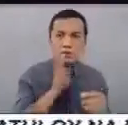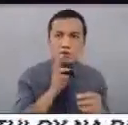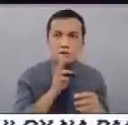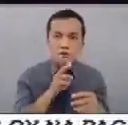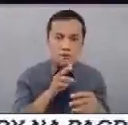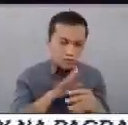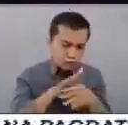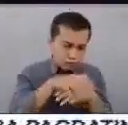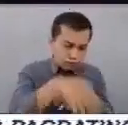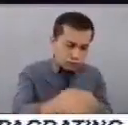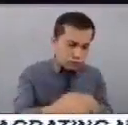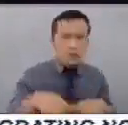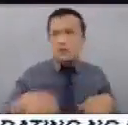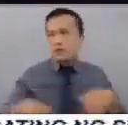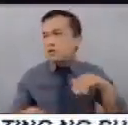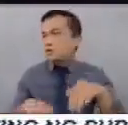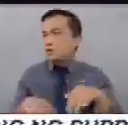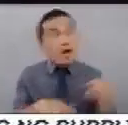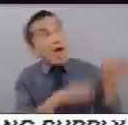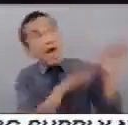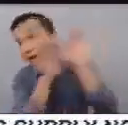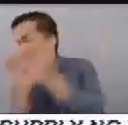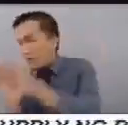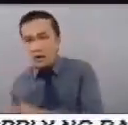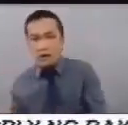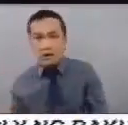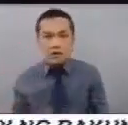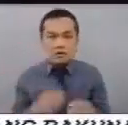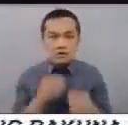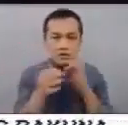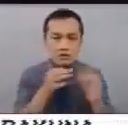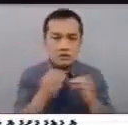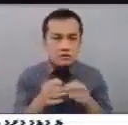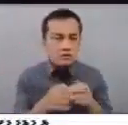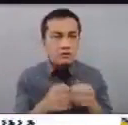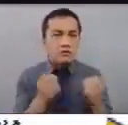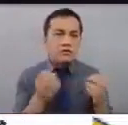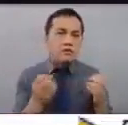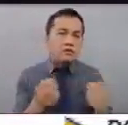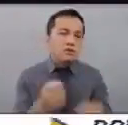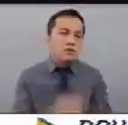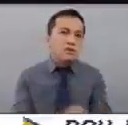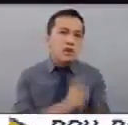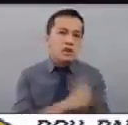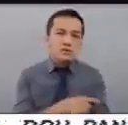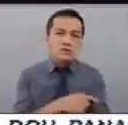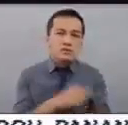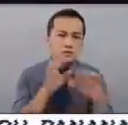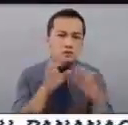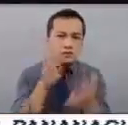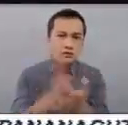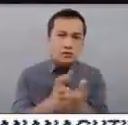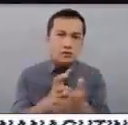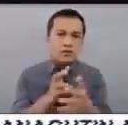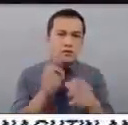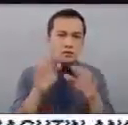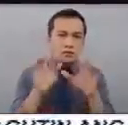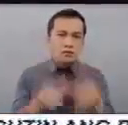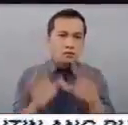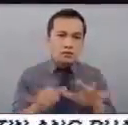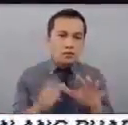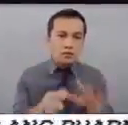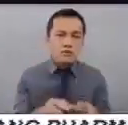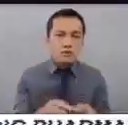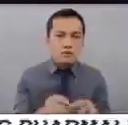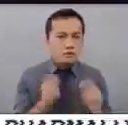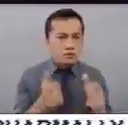Tapos palalakasin pa ng lokal na pamahalaan ng Davao City ang paghimok sa mga residente upang mas marami pa